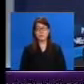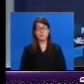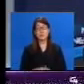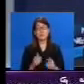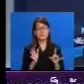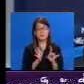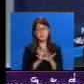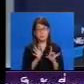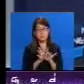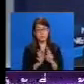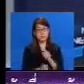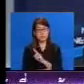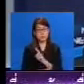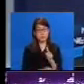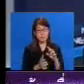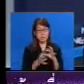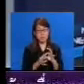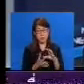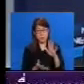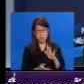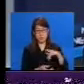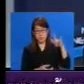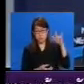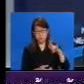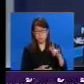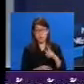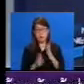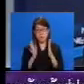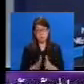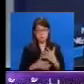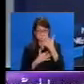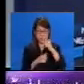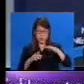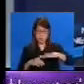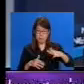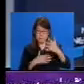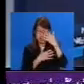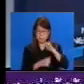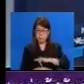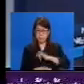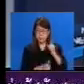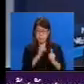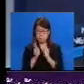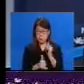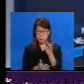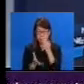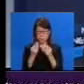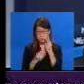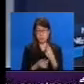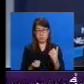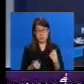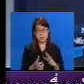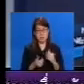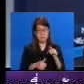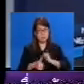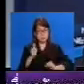วันสุดท้ายของนิทรรศการการบินพลเรือนก็ยังคงได้รับความสนใจจากเด็กๆนะคะที่เข้ามาชมงานตลอดทั้งวันค่ะโดยการแสดงที่เรีย